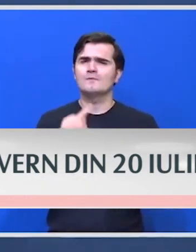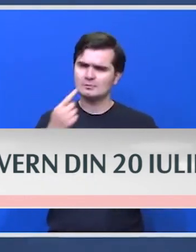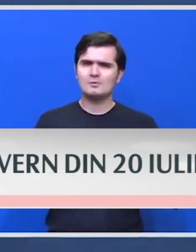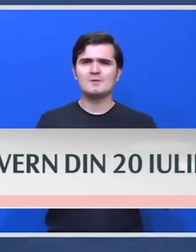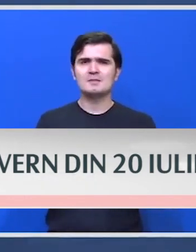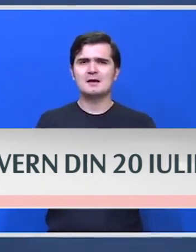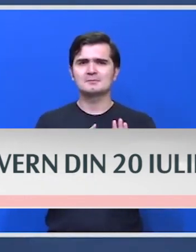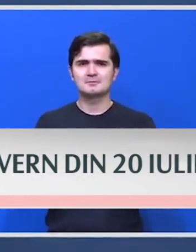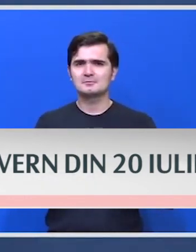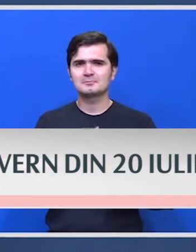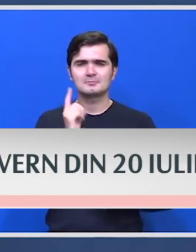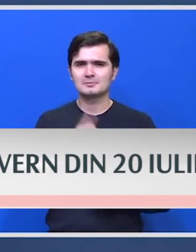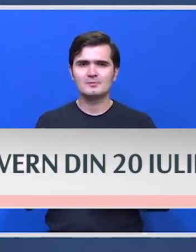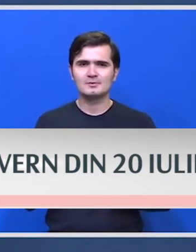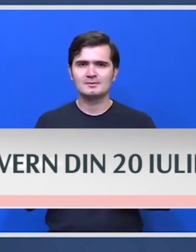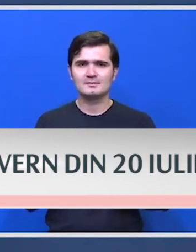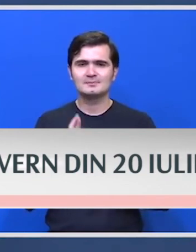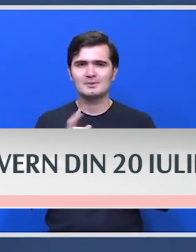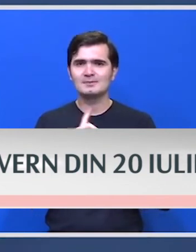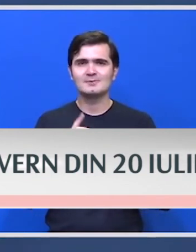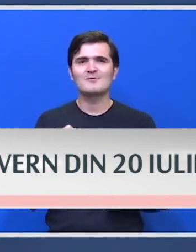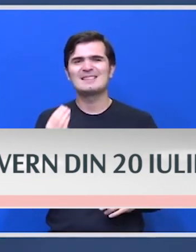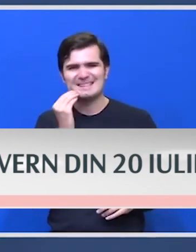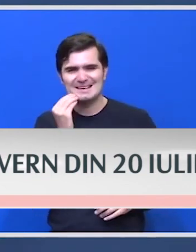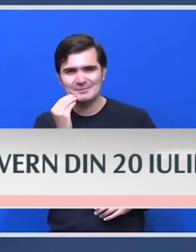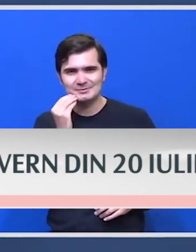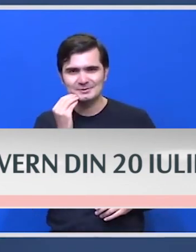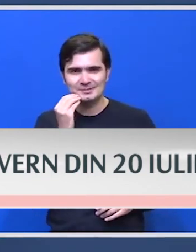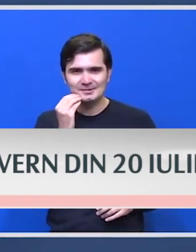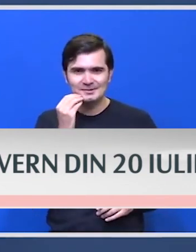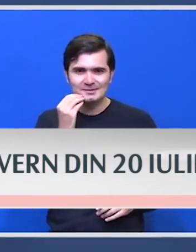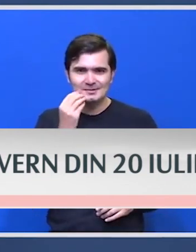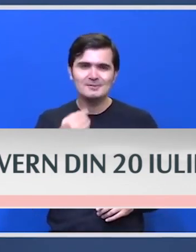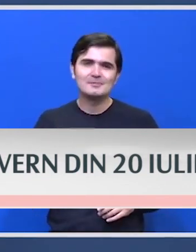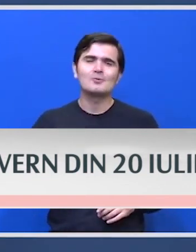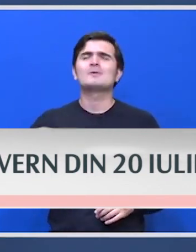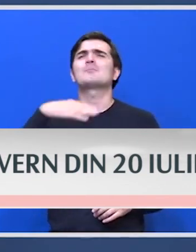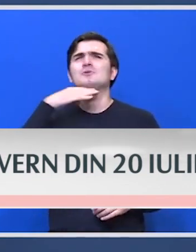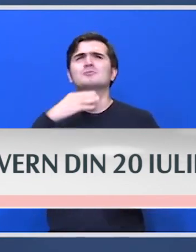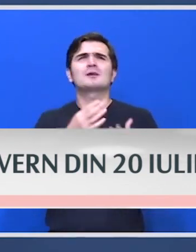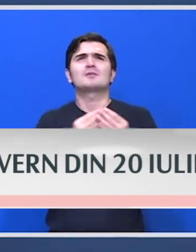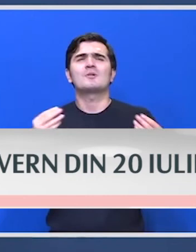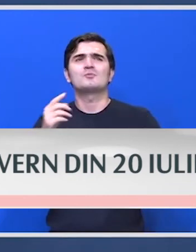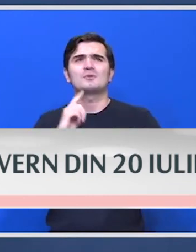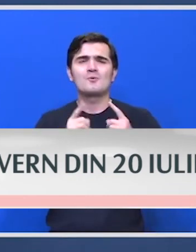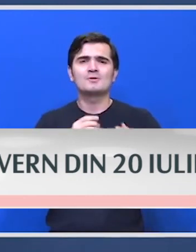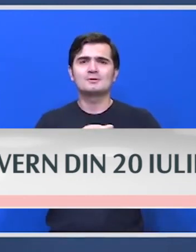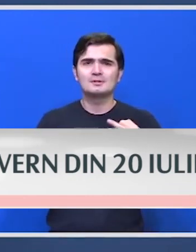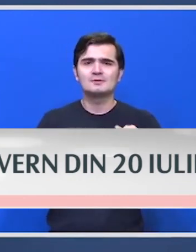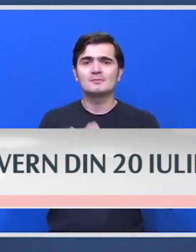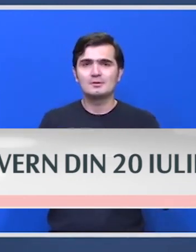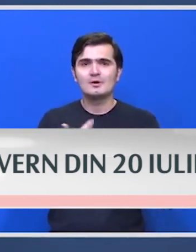Nu trebuie să vă... Sper să nu vă dezamăgesc, măcar de data asta. Și să știți că nu este. Tocmai asta vreau să